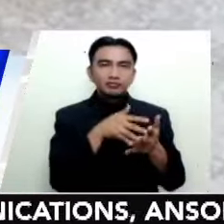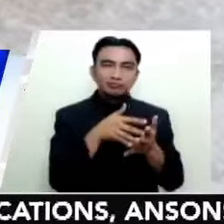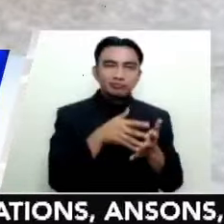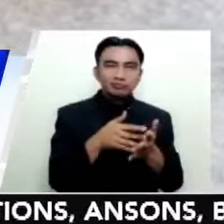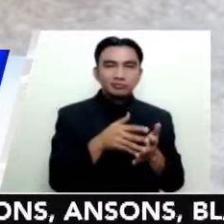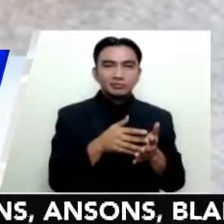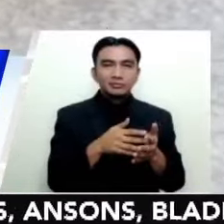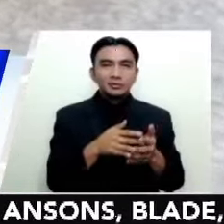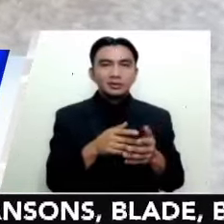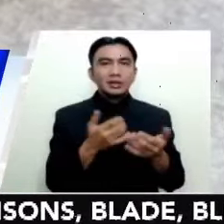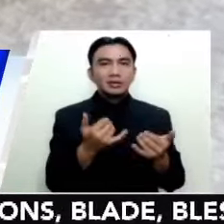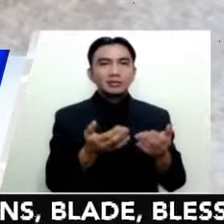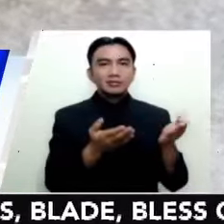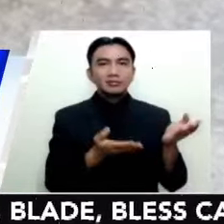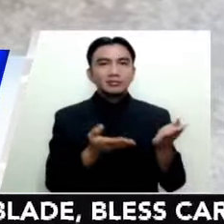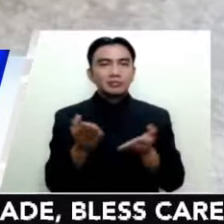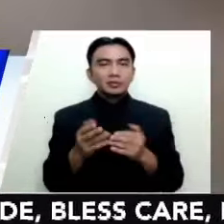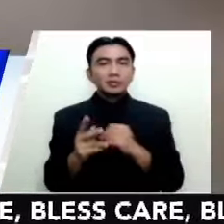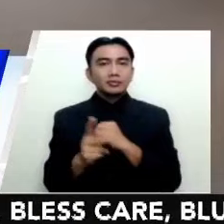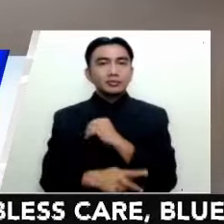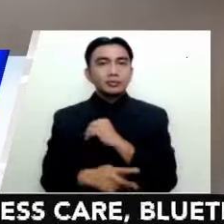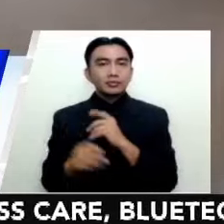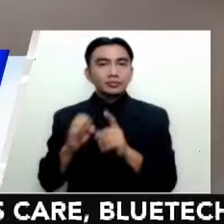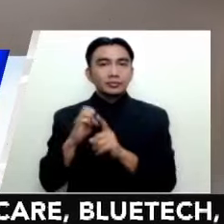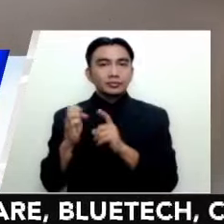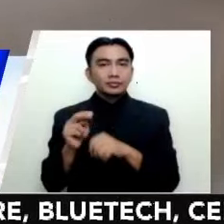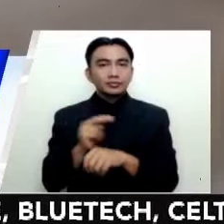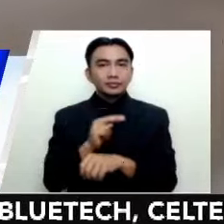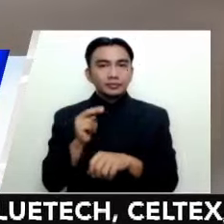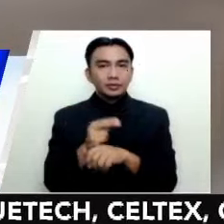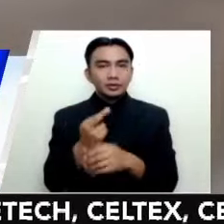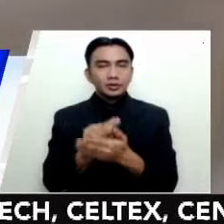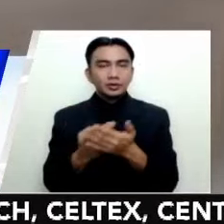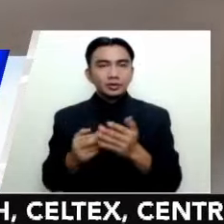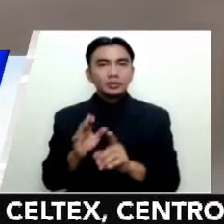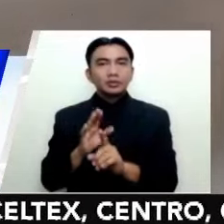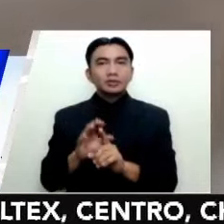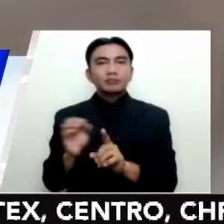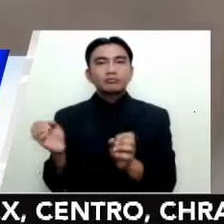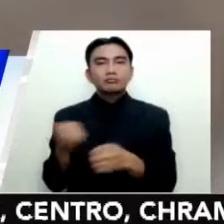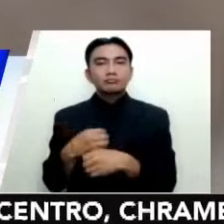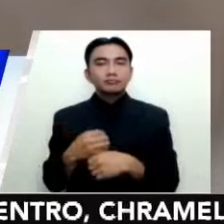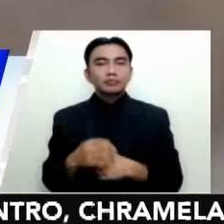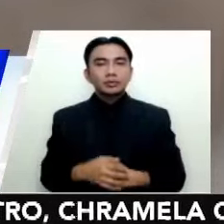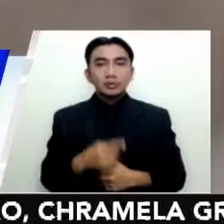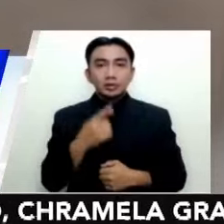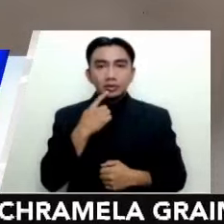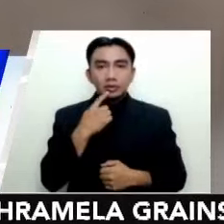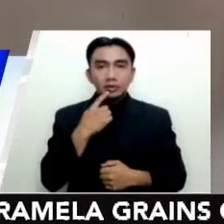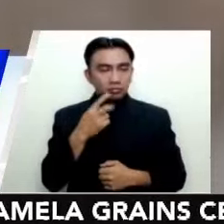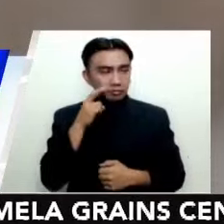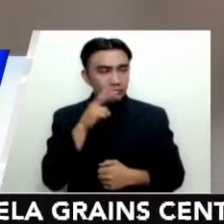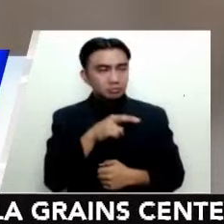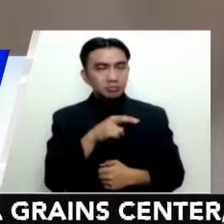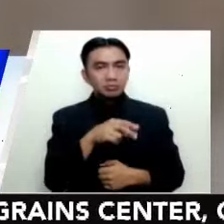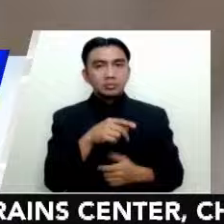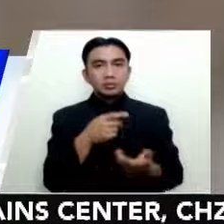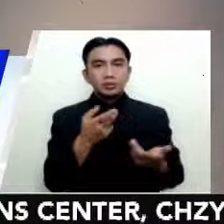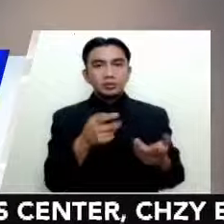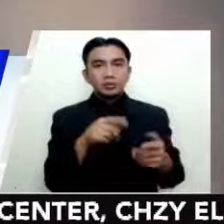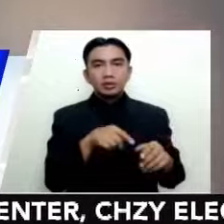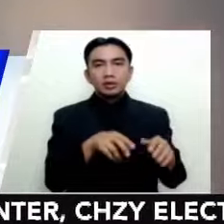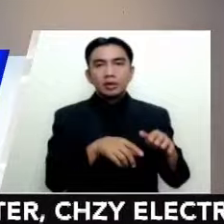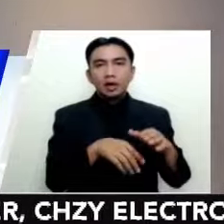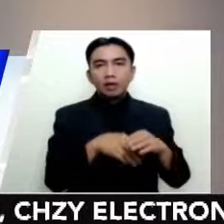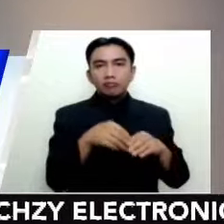ibinigay sa Provincial Environment and Natural Resources Office. Ayon sa otoridad, lumalabas mula sa kanilang lungga ang mga sawa